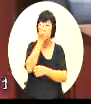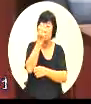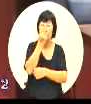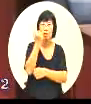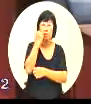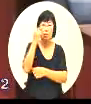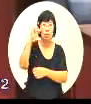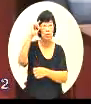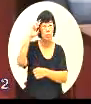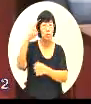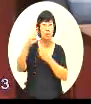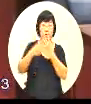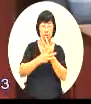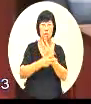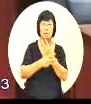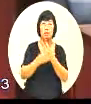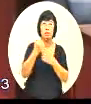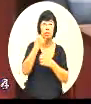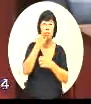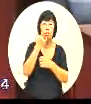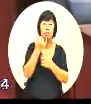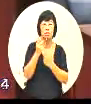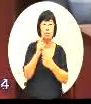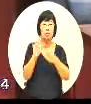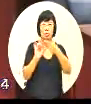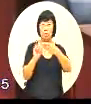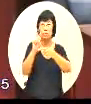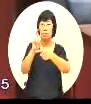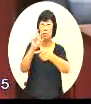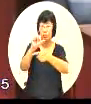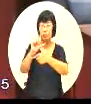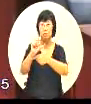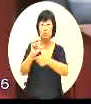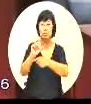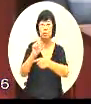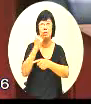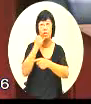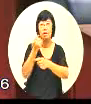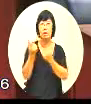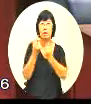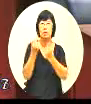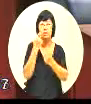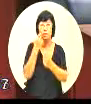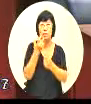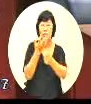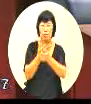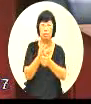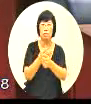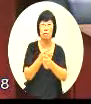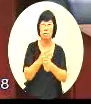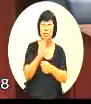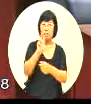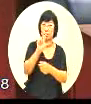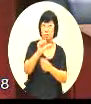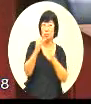导，25%成功啊，只是创造75%哈，比以前较散的人，这样也不对，要辅